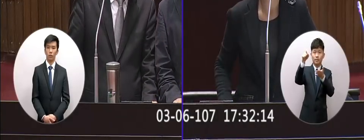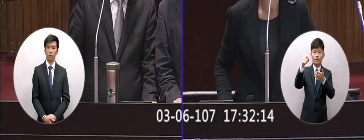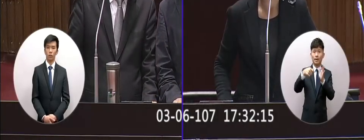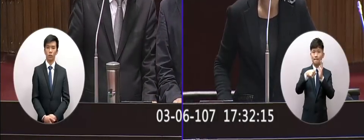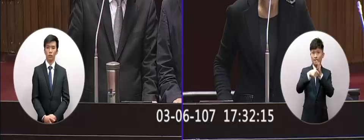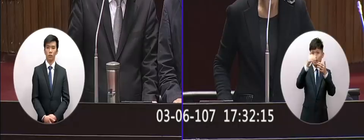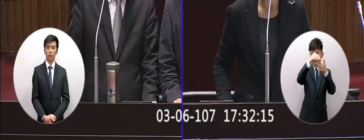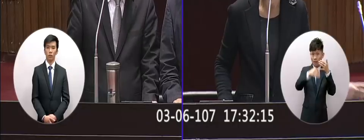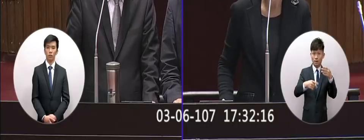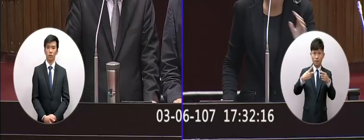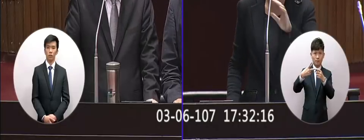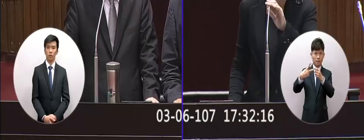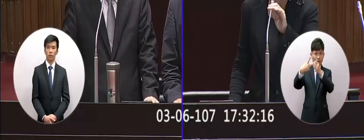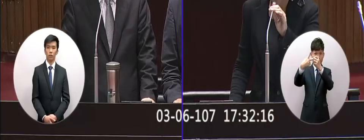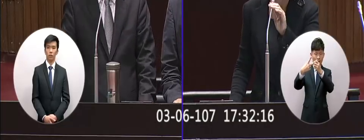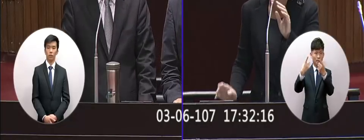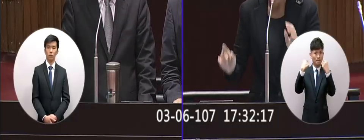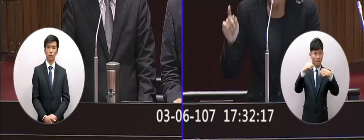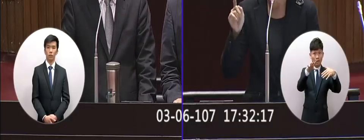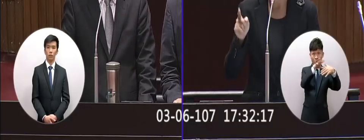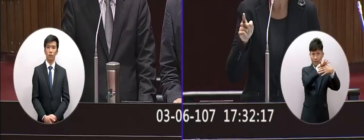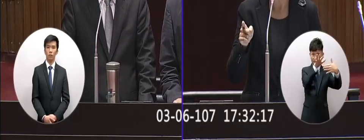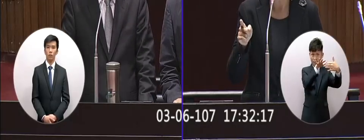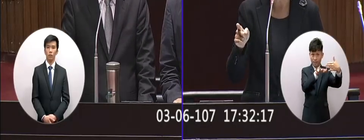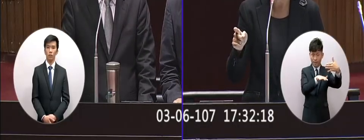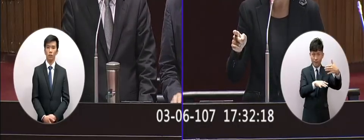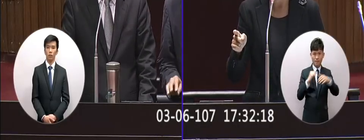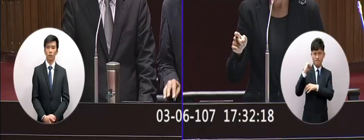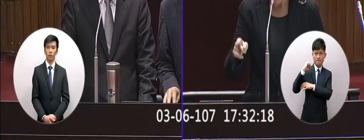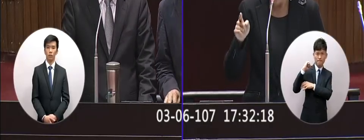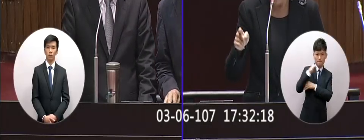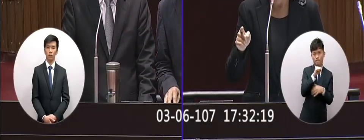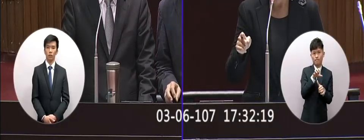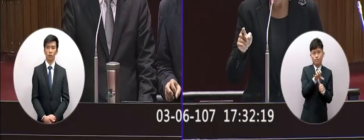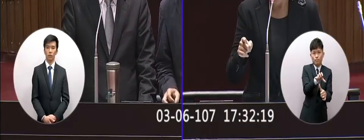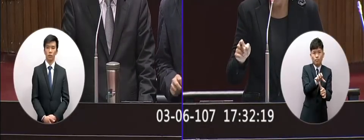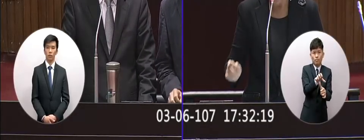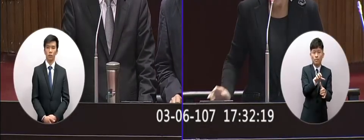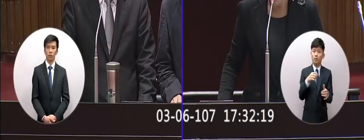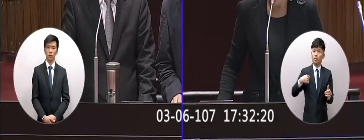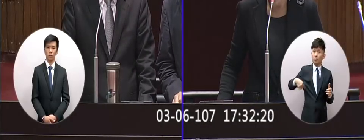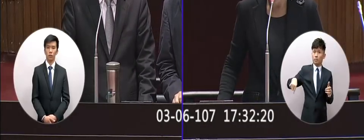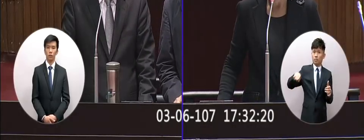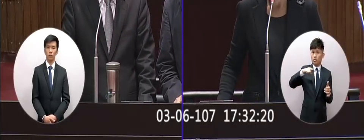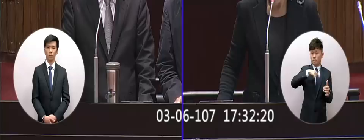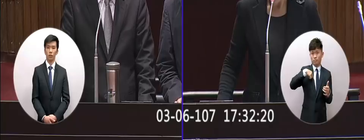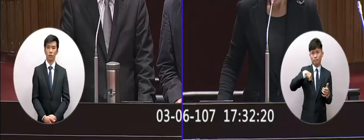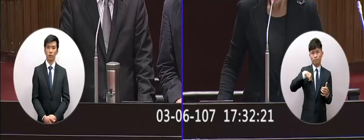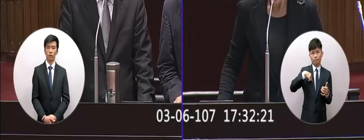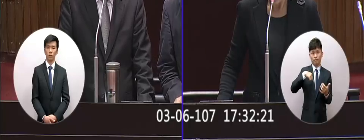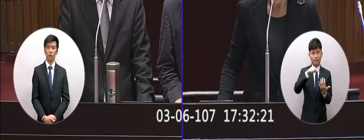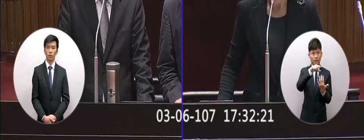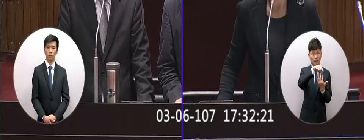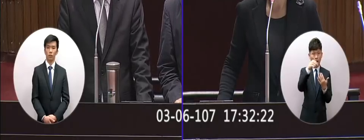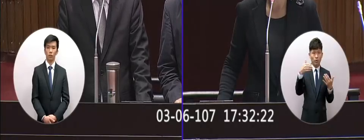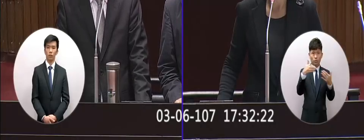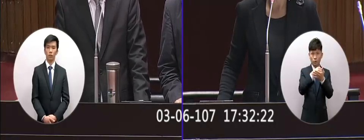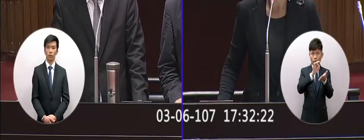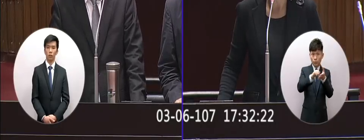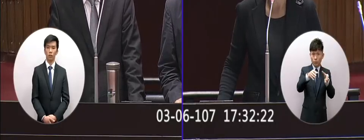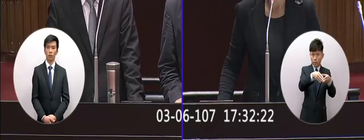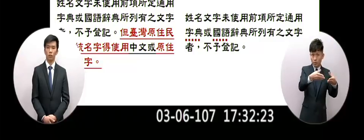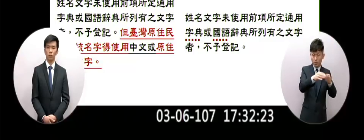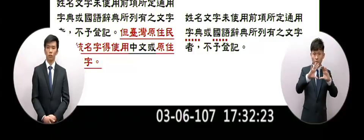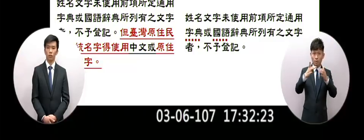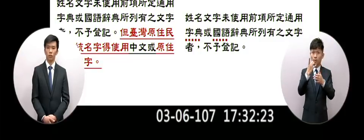条，你们看到原本的条文强硬的规定，我们只能选择通用字典或国